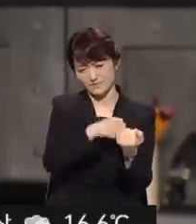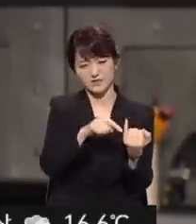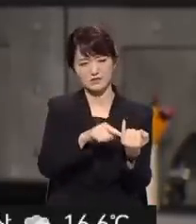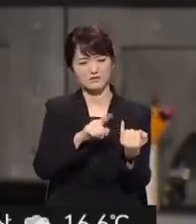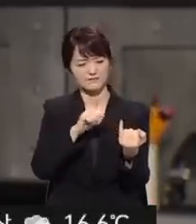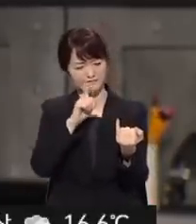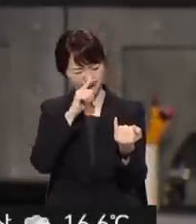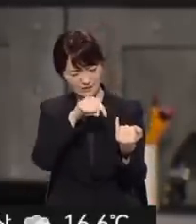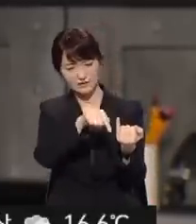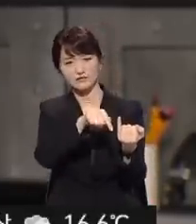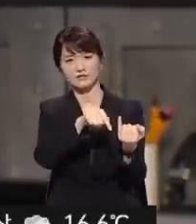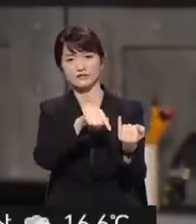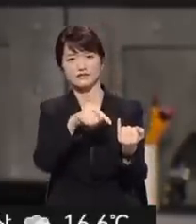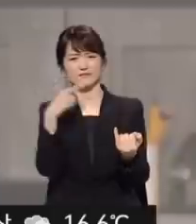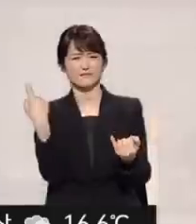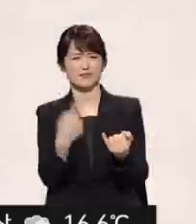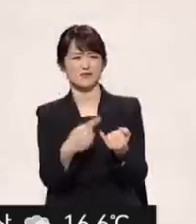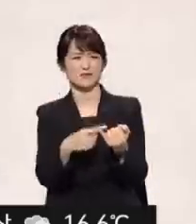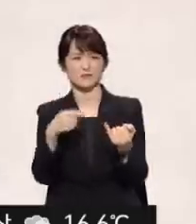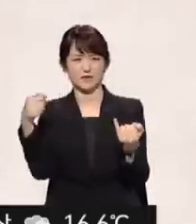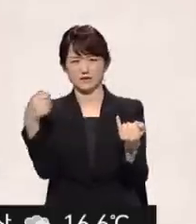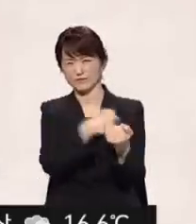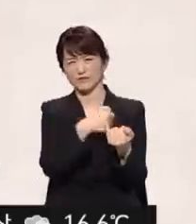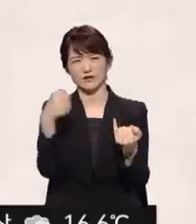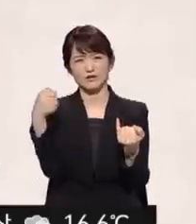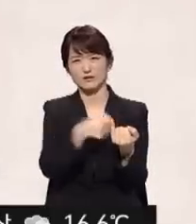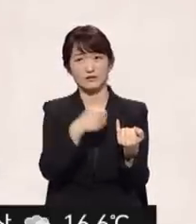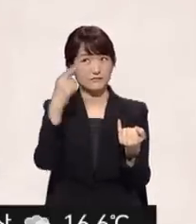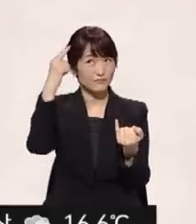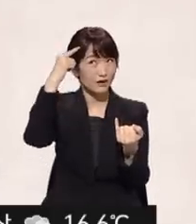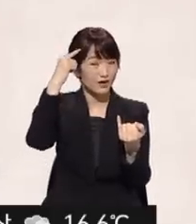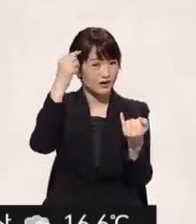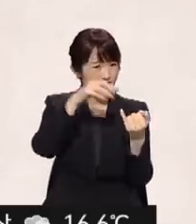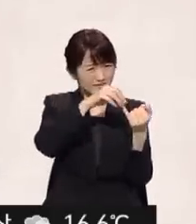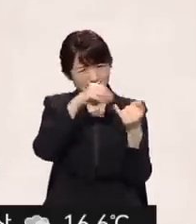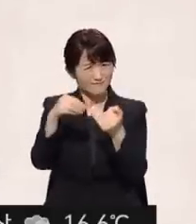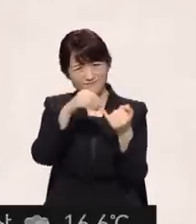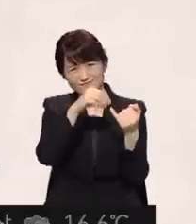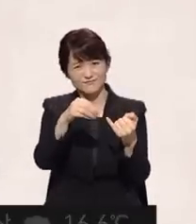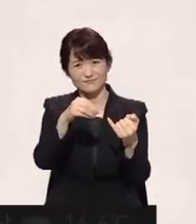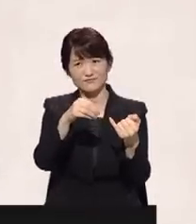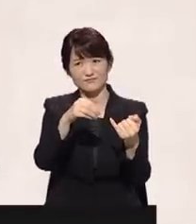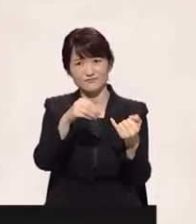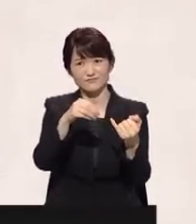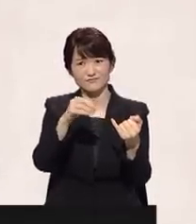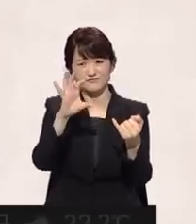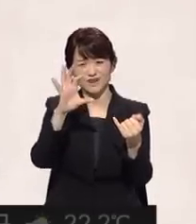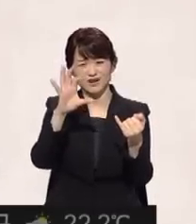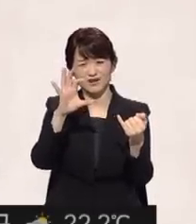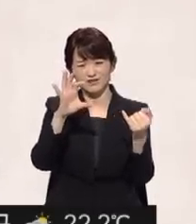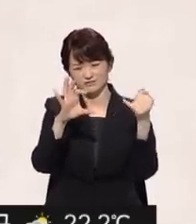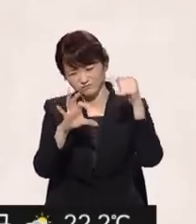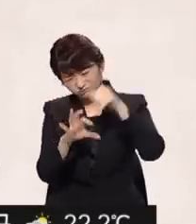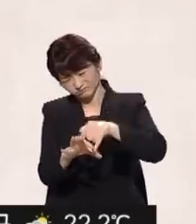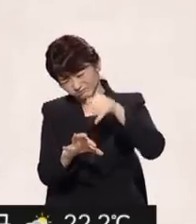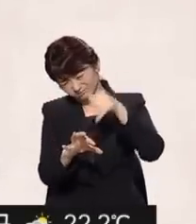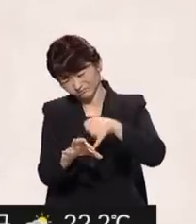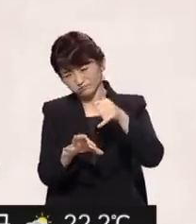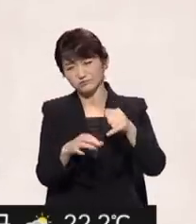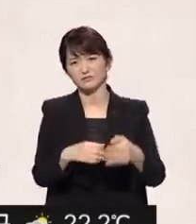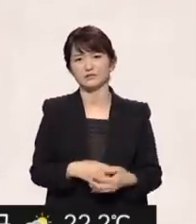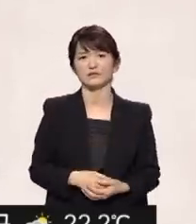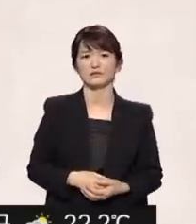냄새를 뱉대면서 욕설과 폭행을 했을 뿐만 아니고 머리채를 잡아가지고 변기 속에 넣었다고 그래요. 아, 너무나 잔인한 행동을